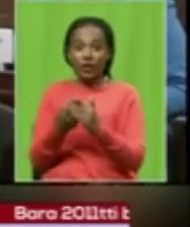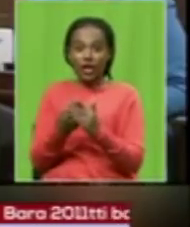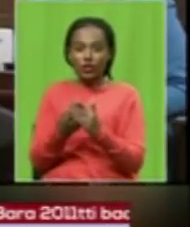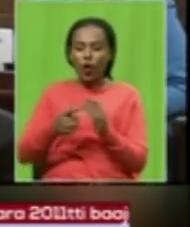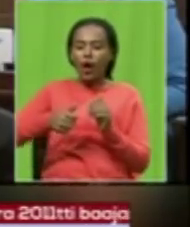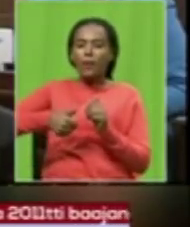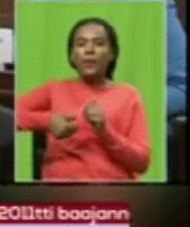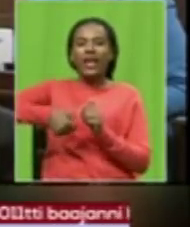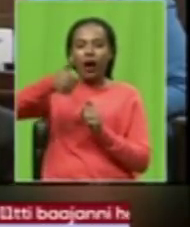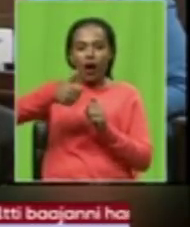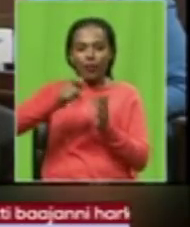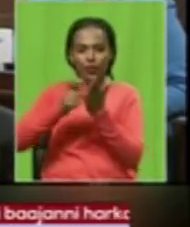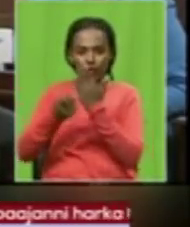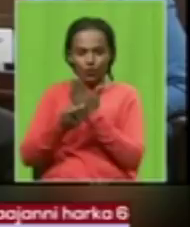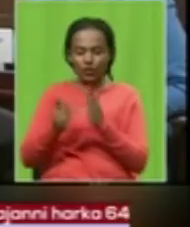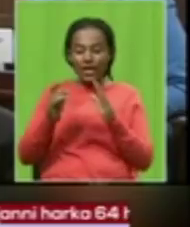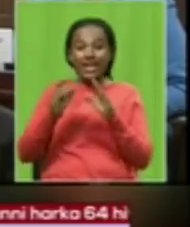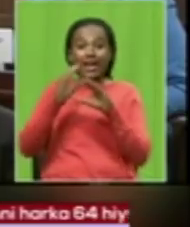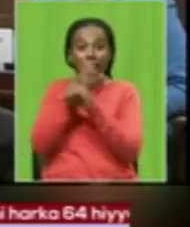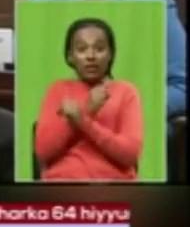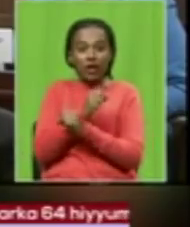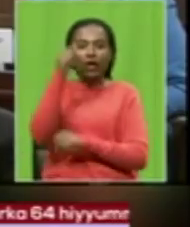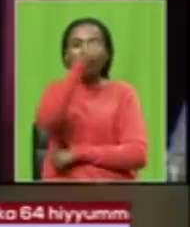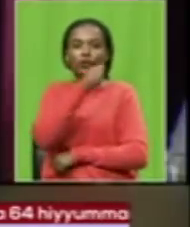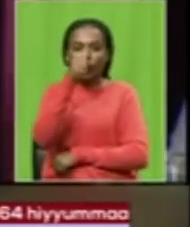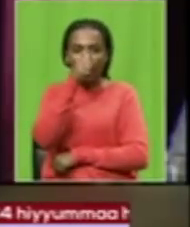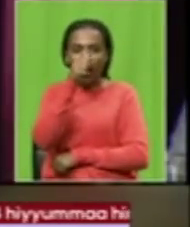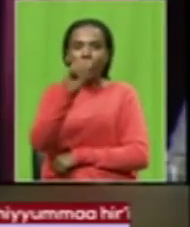meegaa piroojektoch lamaaxxanaaqaq Itiyoophiyaa